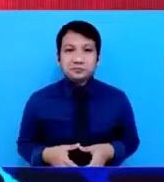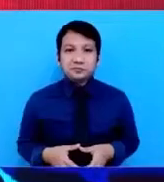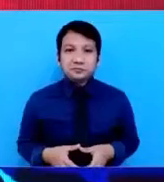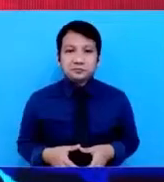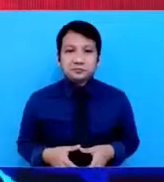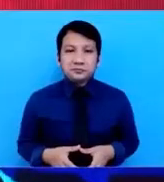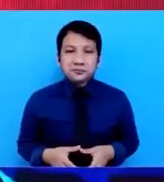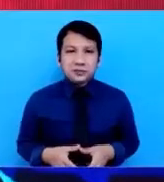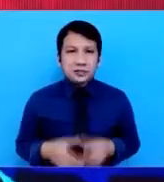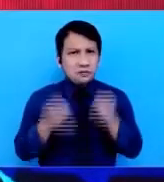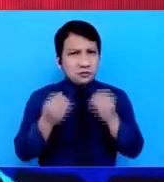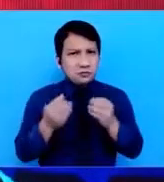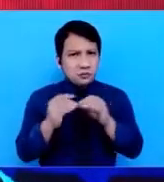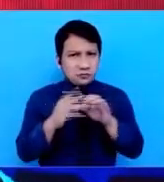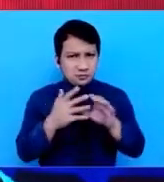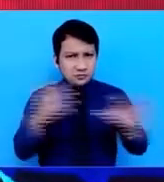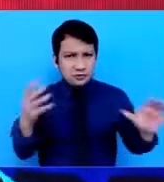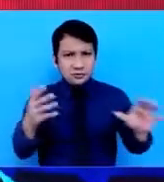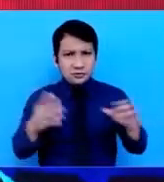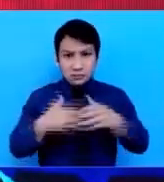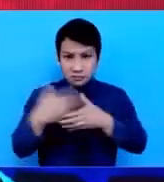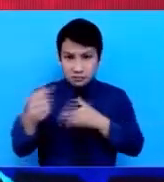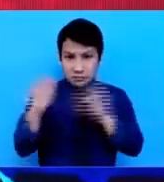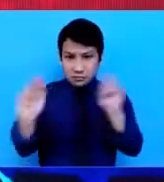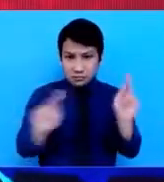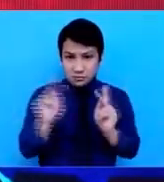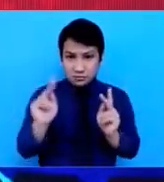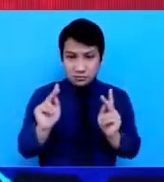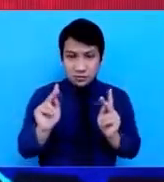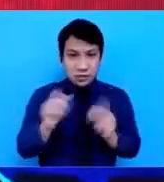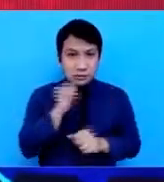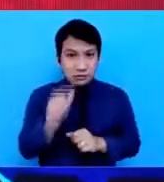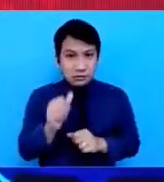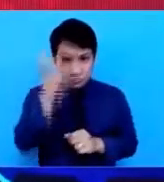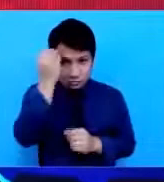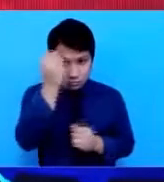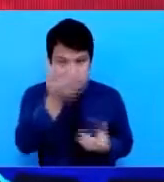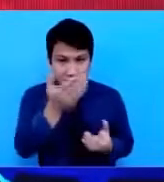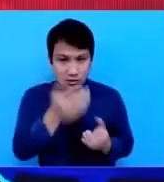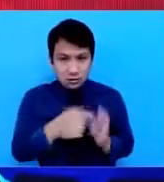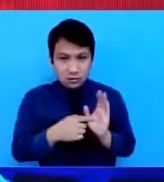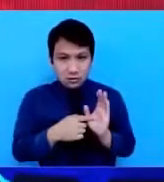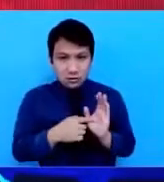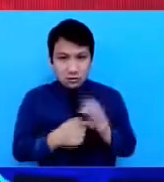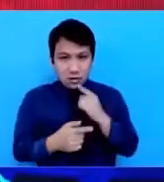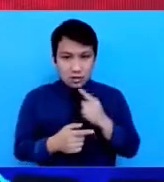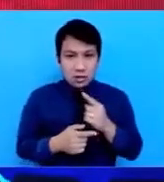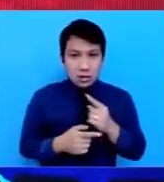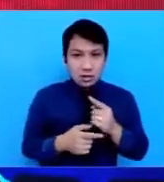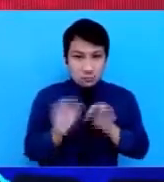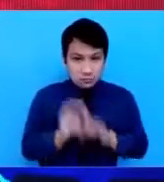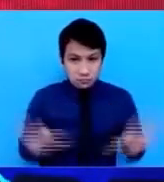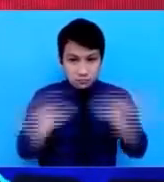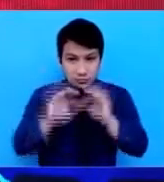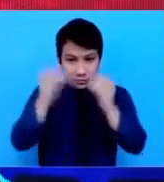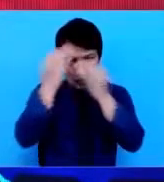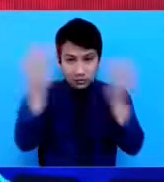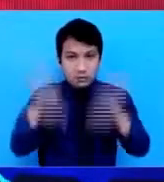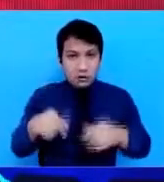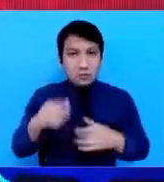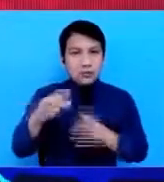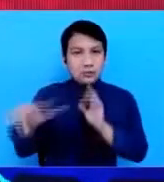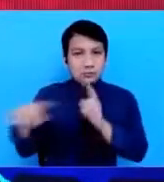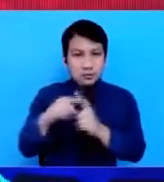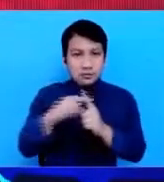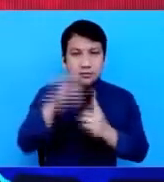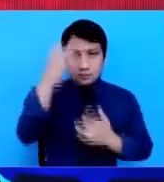Habang dumarami ang mga nasa labas at hindi sumusunod sa health protocols, dumarami rin ang mga